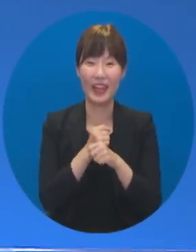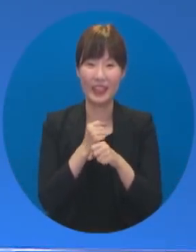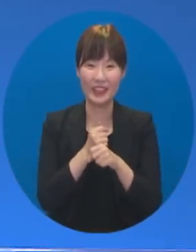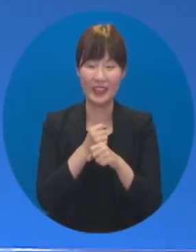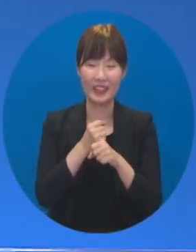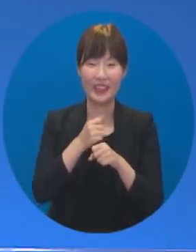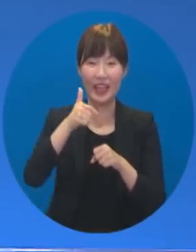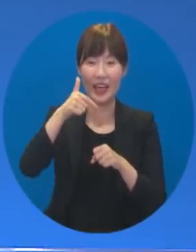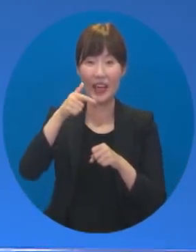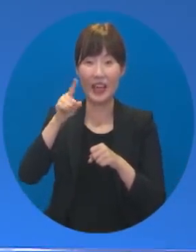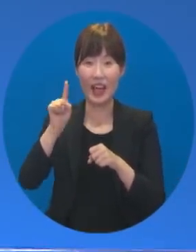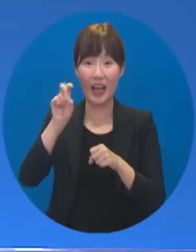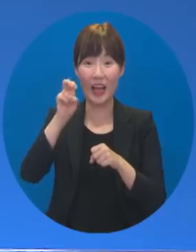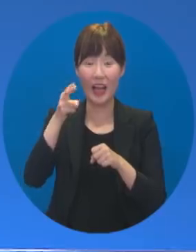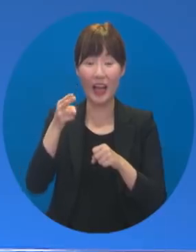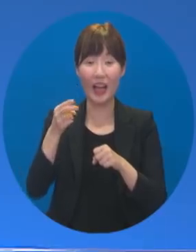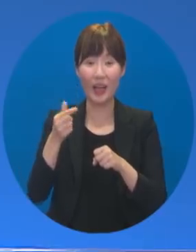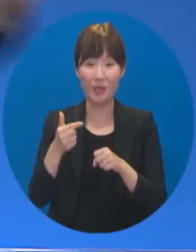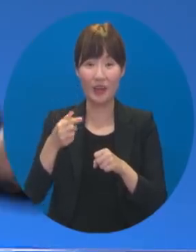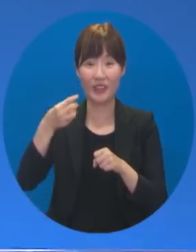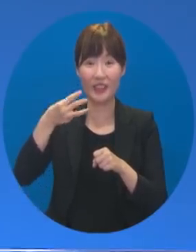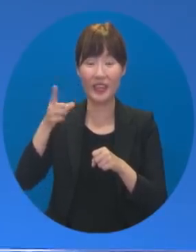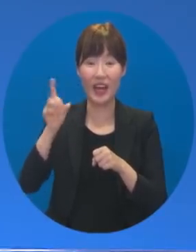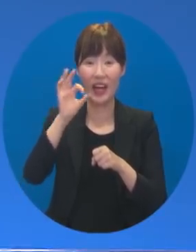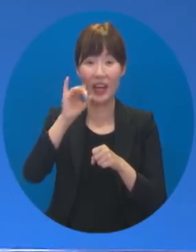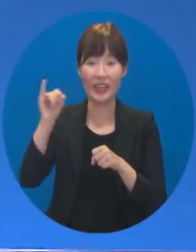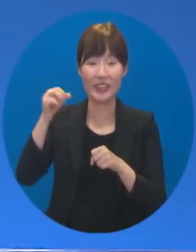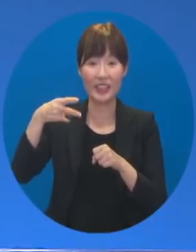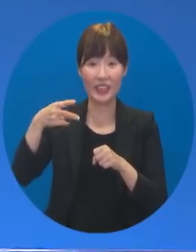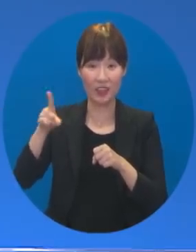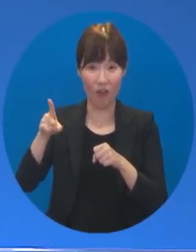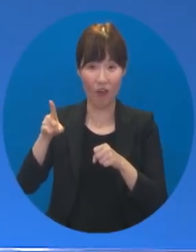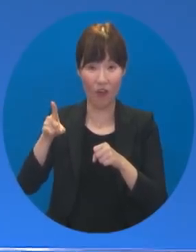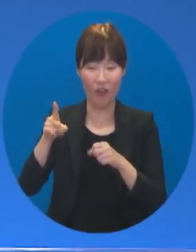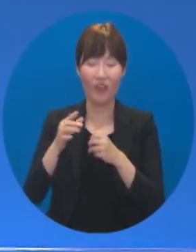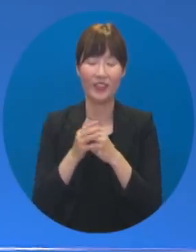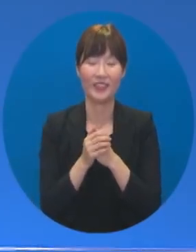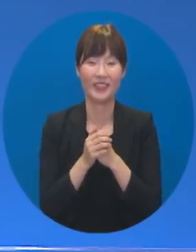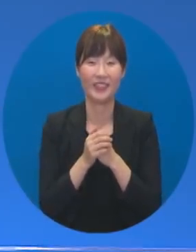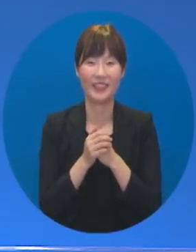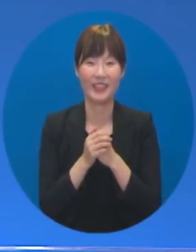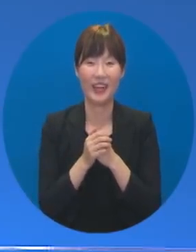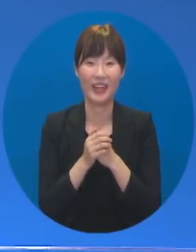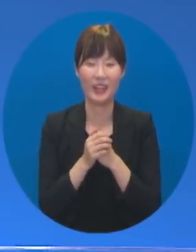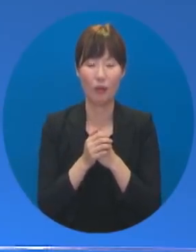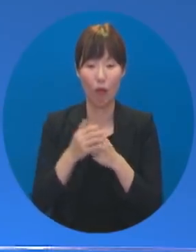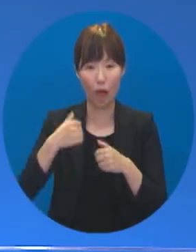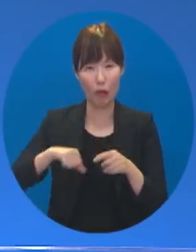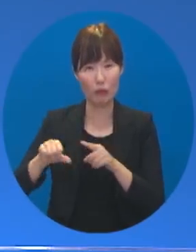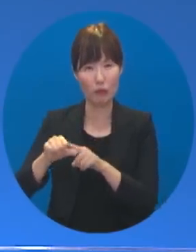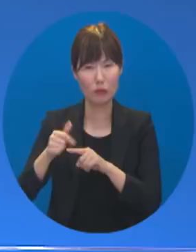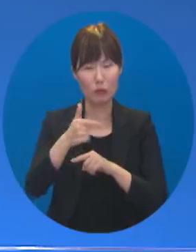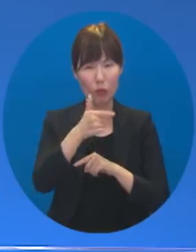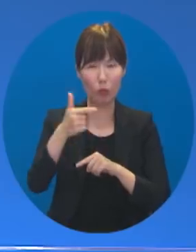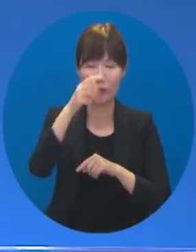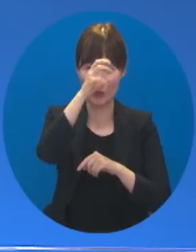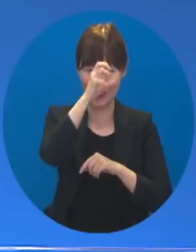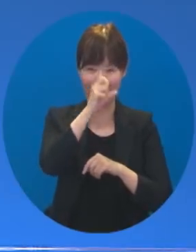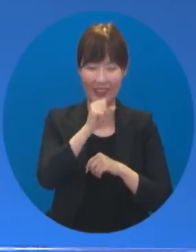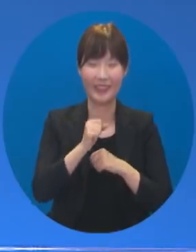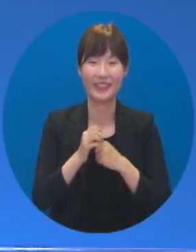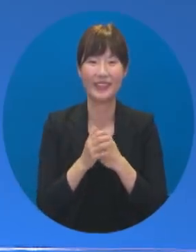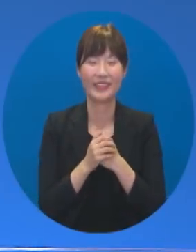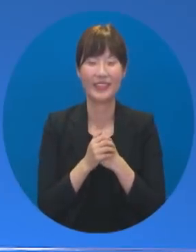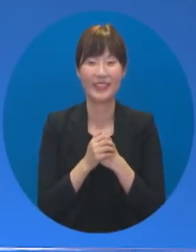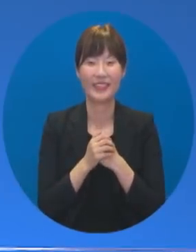있다가 변신한 다음에 그 변신한 가면라이더를 당하는 거예요. 근데 원기가 너무 좋아하는 거예요, 이 가면라이더를.